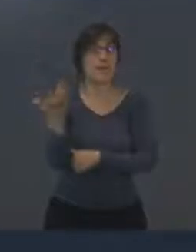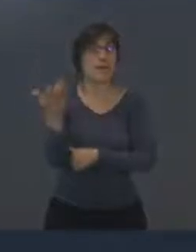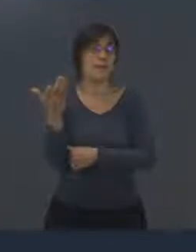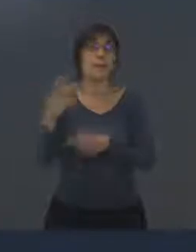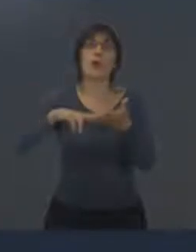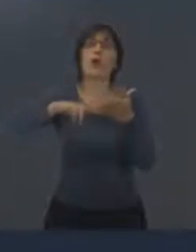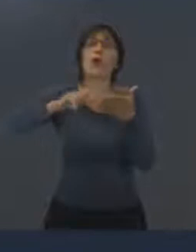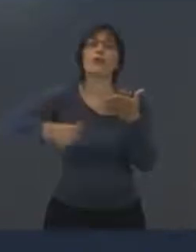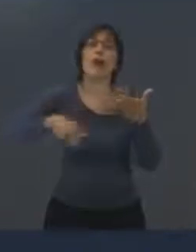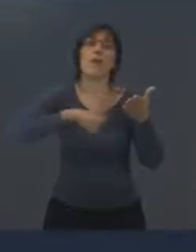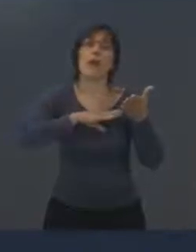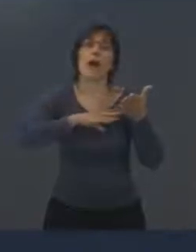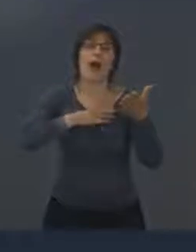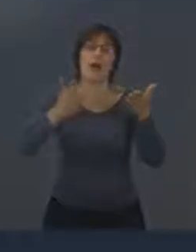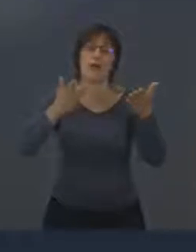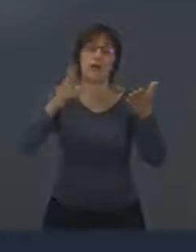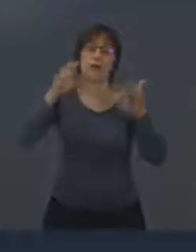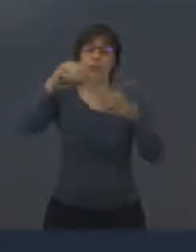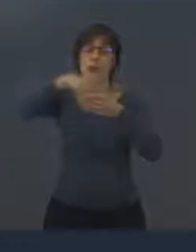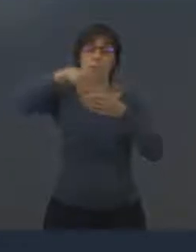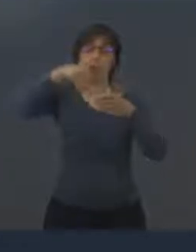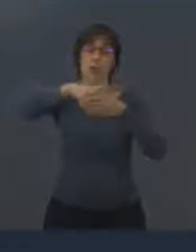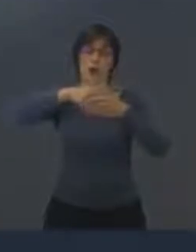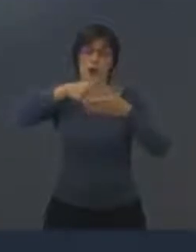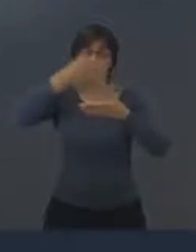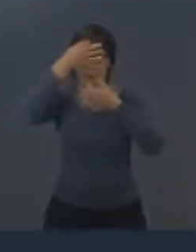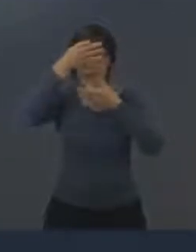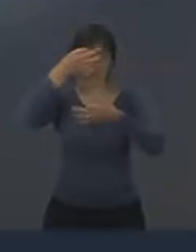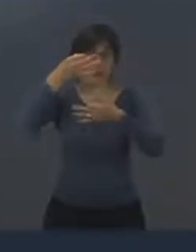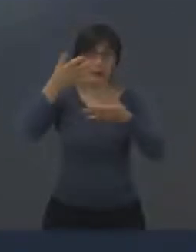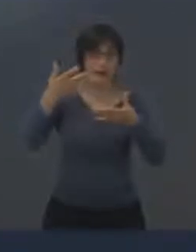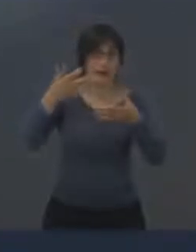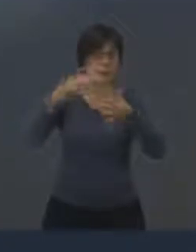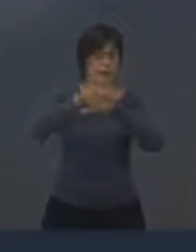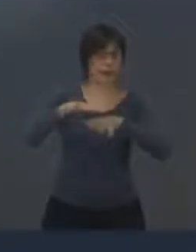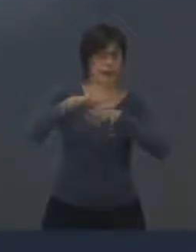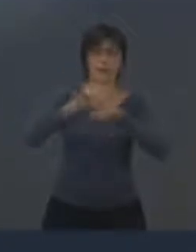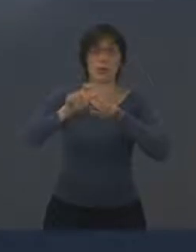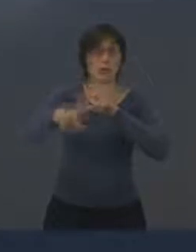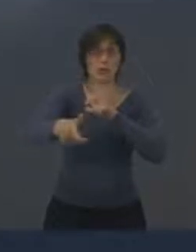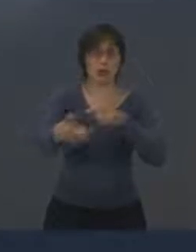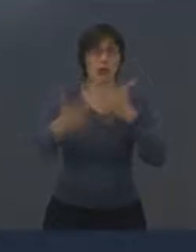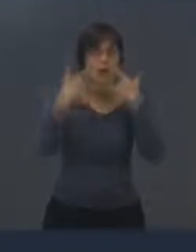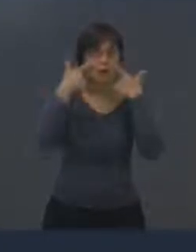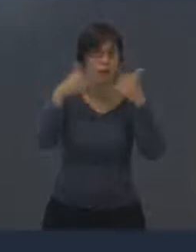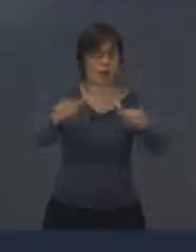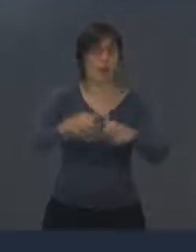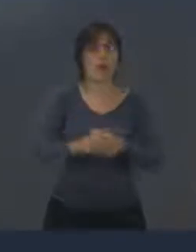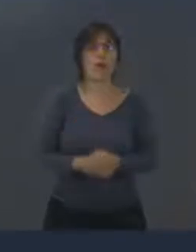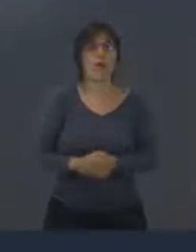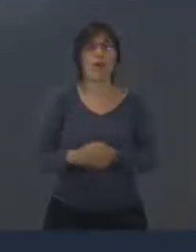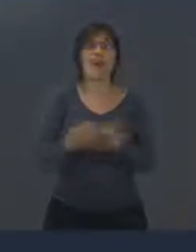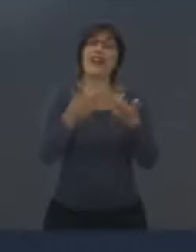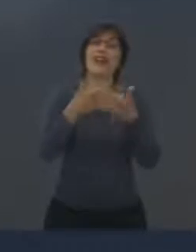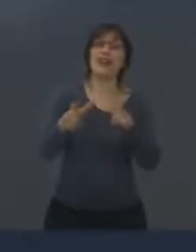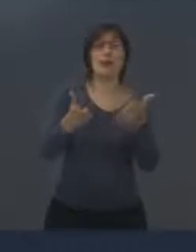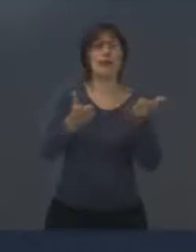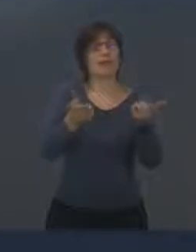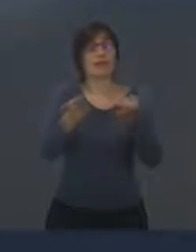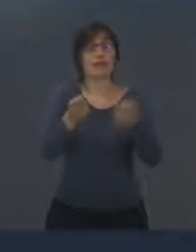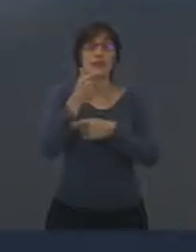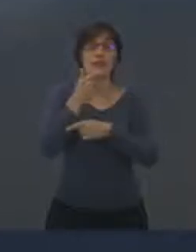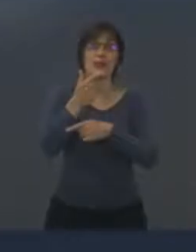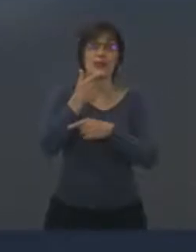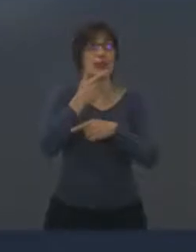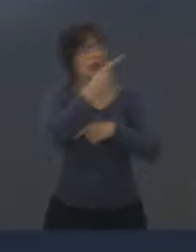dont on connaît mal le périmètre, mais dont on voit bien les conséquences. La libre administration, ça n'est pas être un administrateur sous la tutelle de